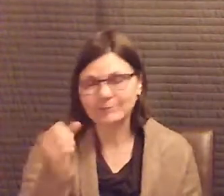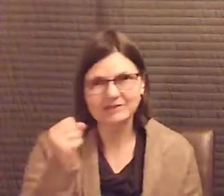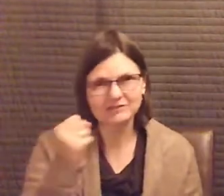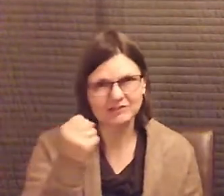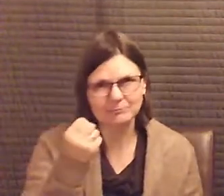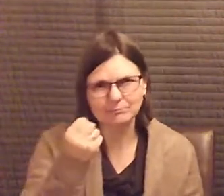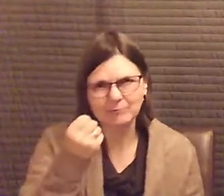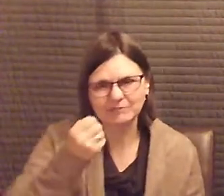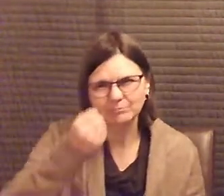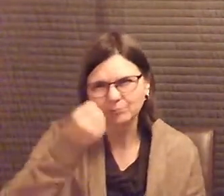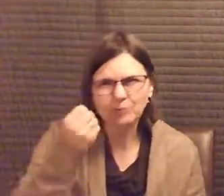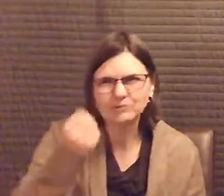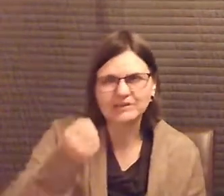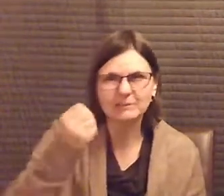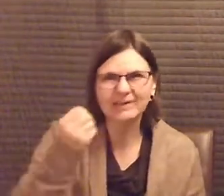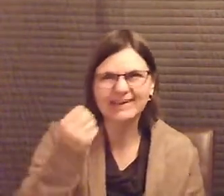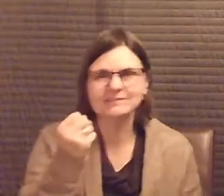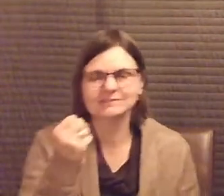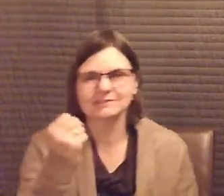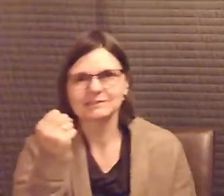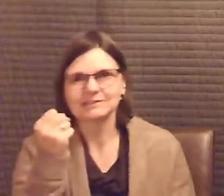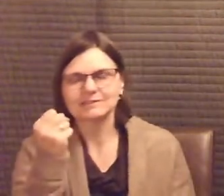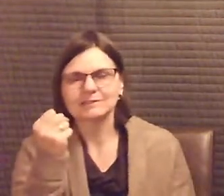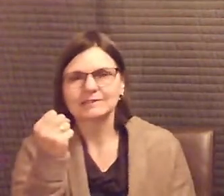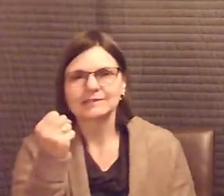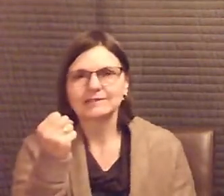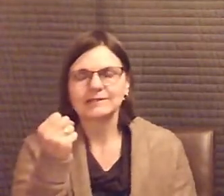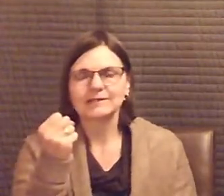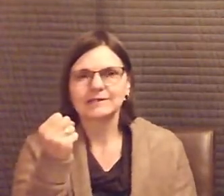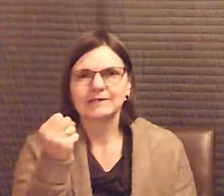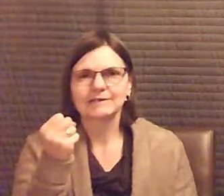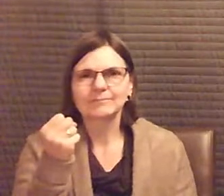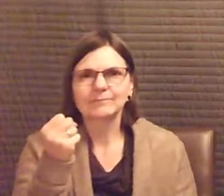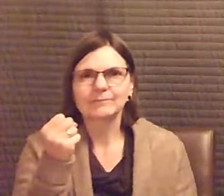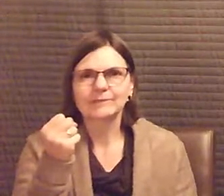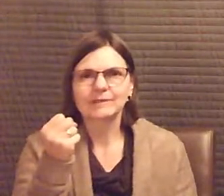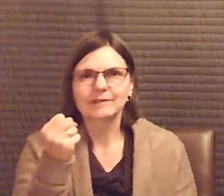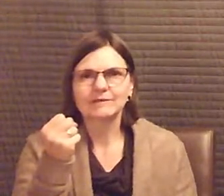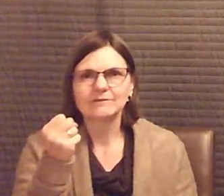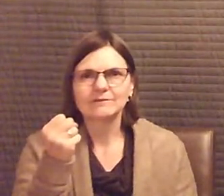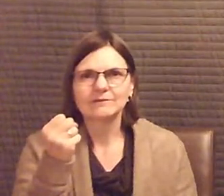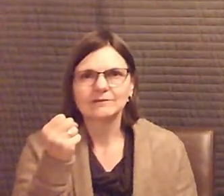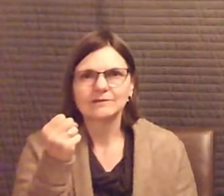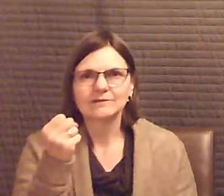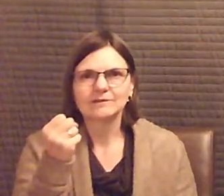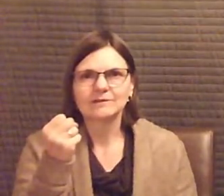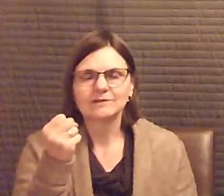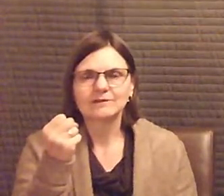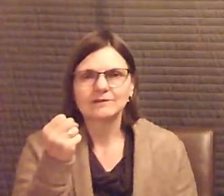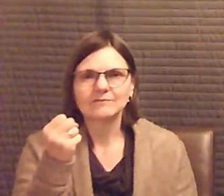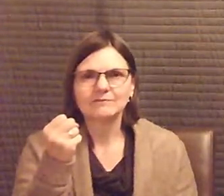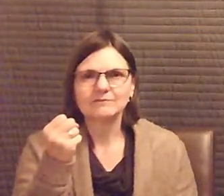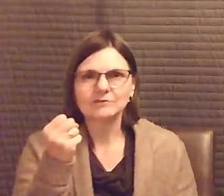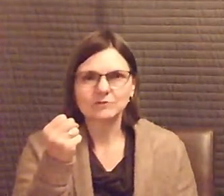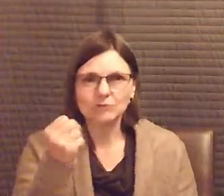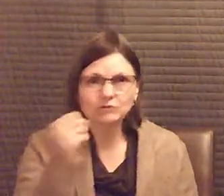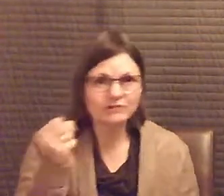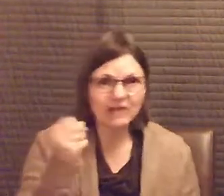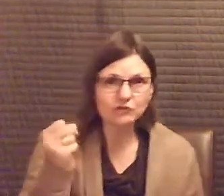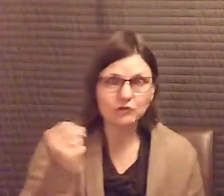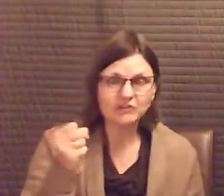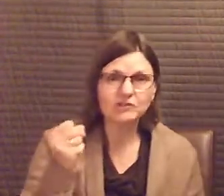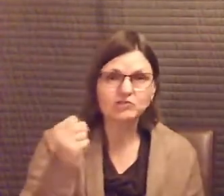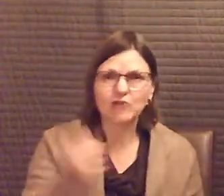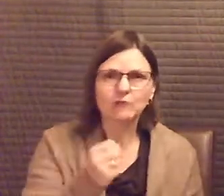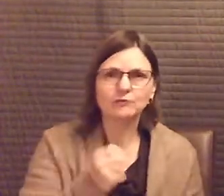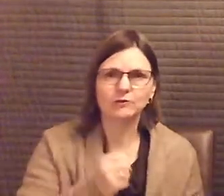gedragen maar er is in en boosheid in mijn geest u koos doelborstel als en is de dubbele families wat de grootste